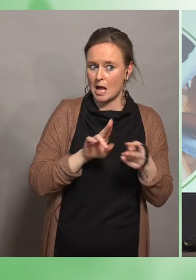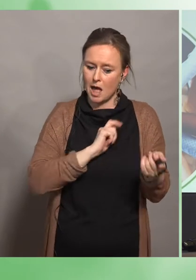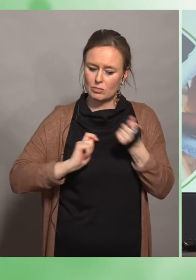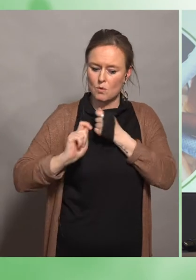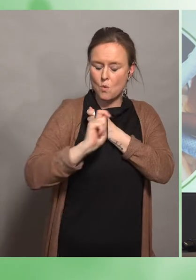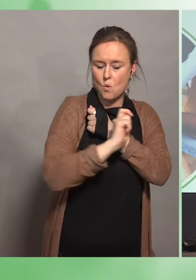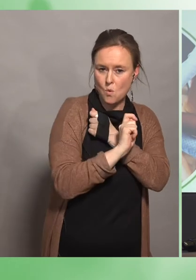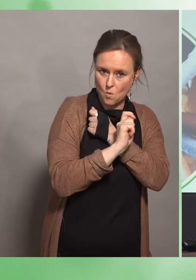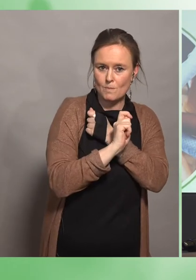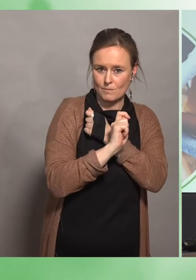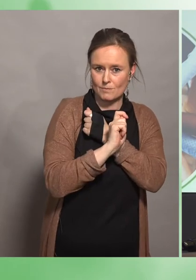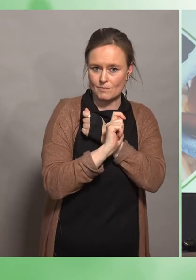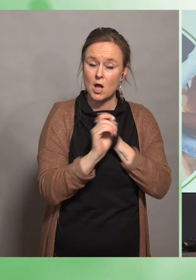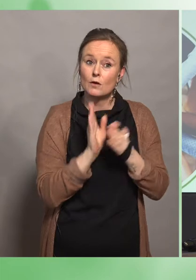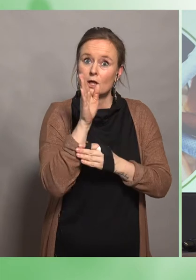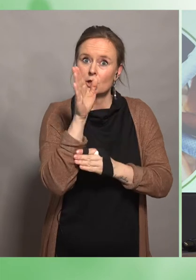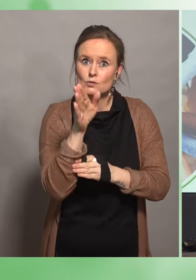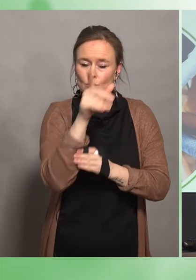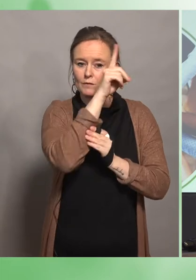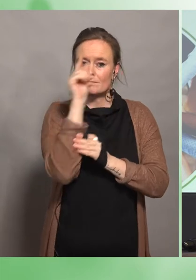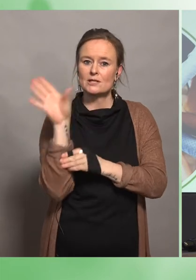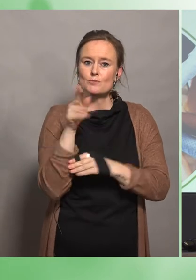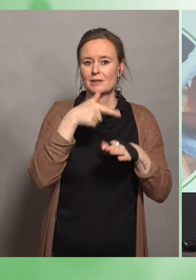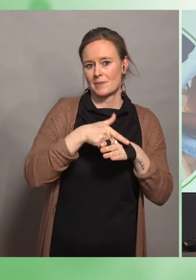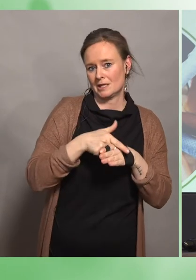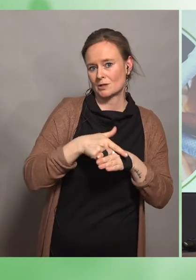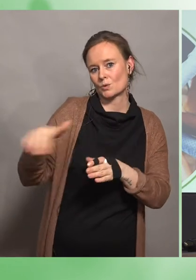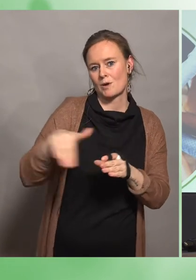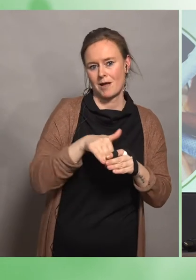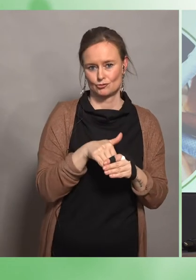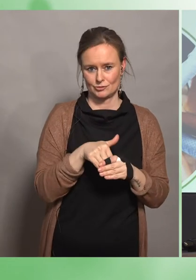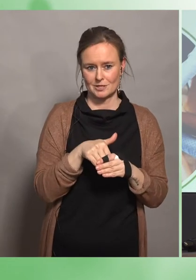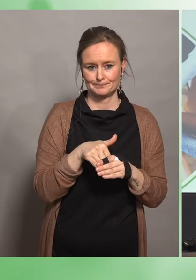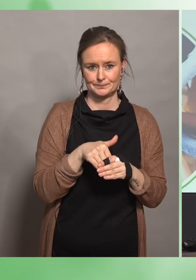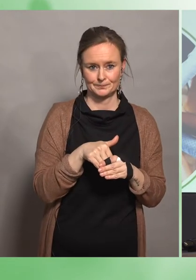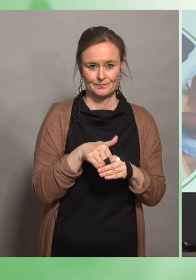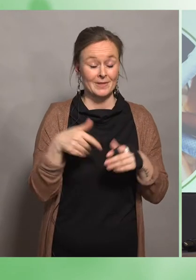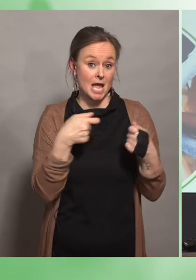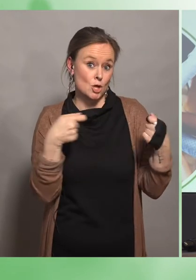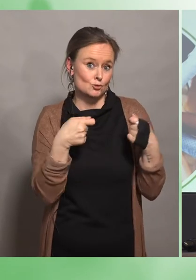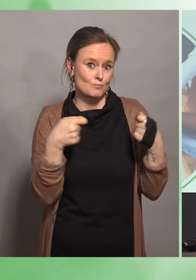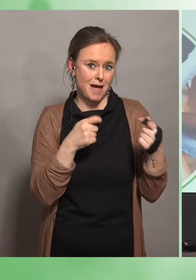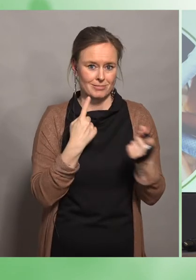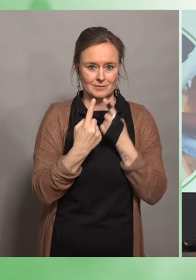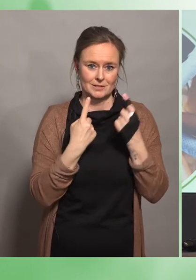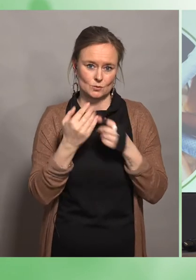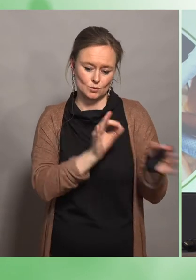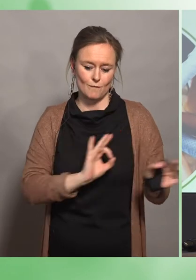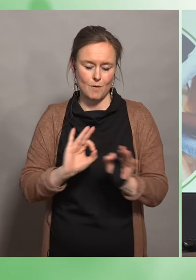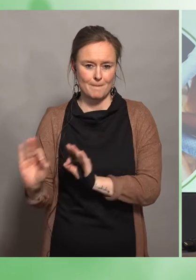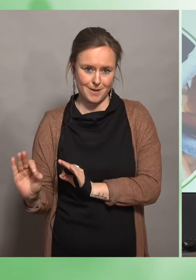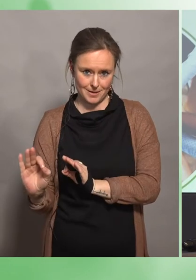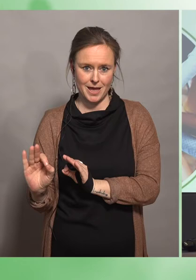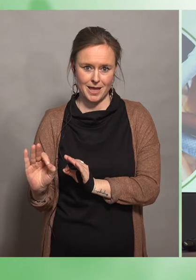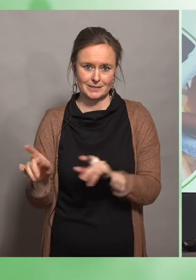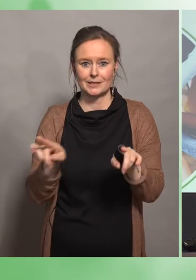um künftig Menschen mit Behinderungen bei Ihnen einzustellen? Wir haben einige spannende Diskussionen für Sie vorbereitet und vor allem auch